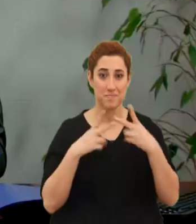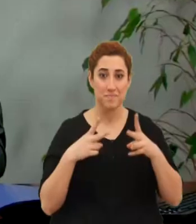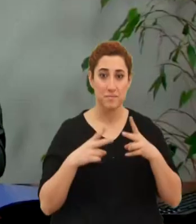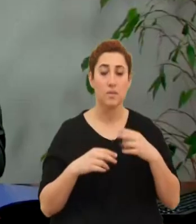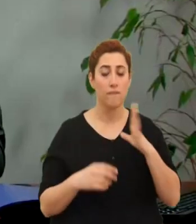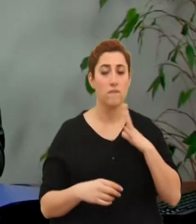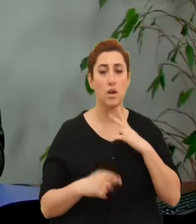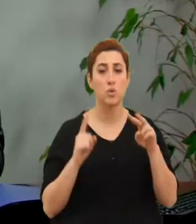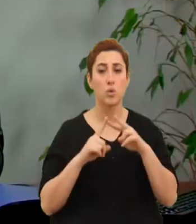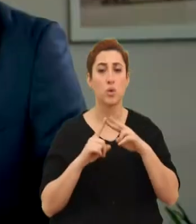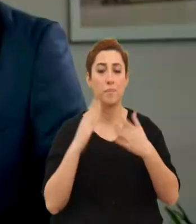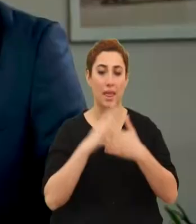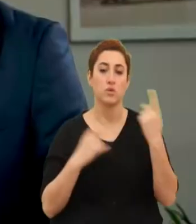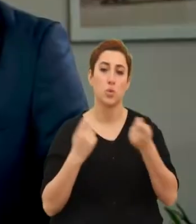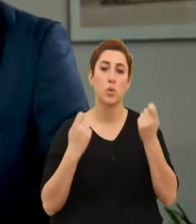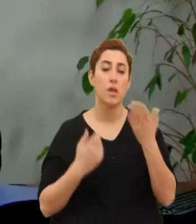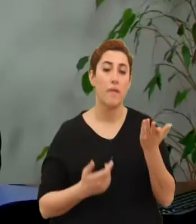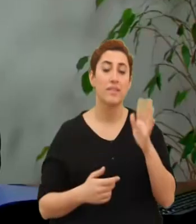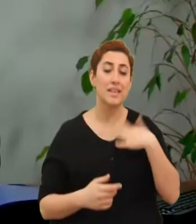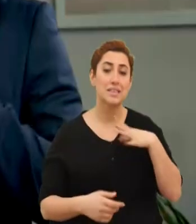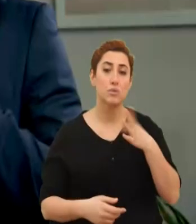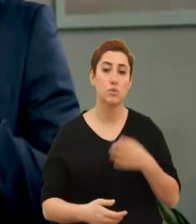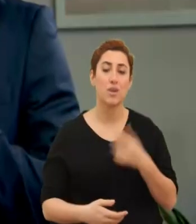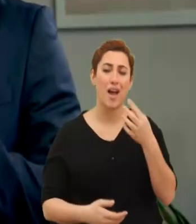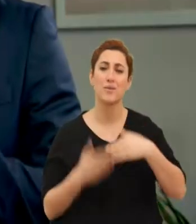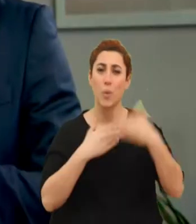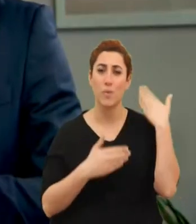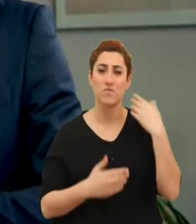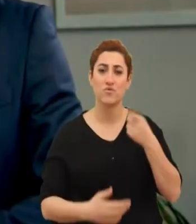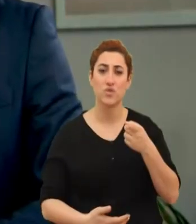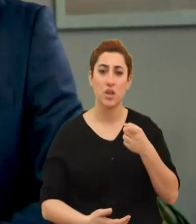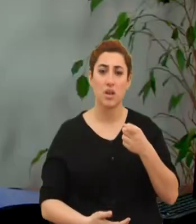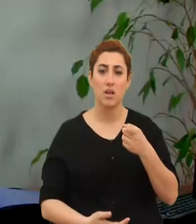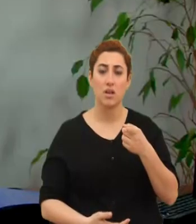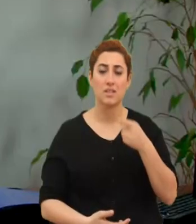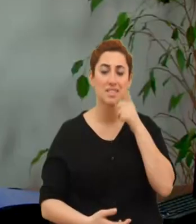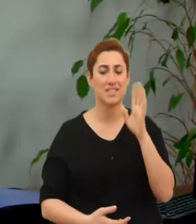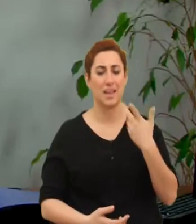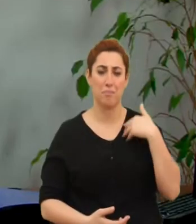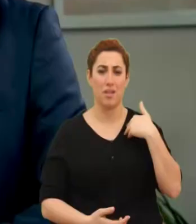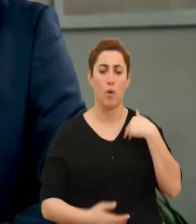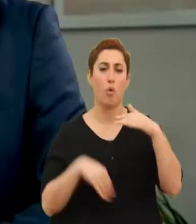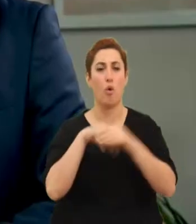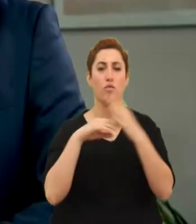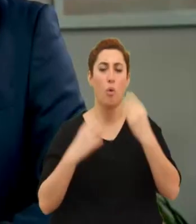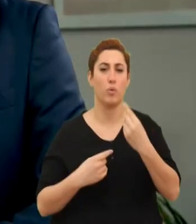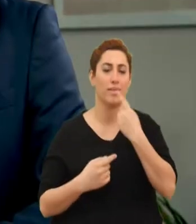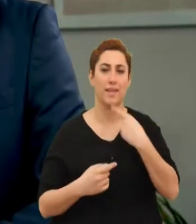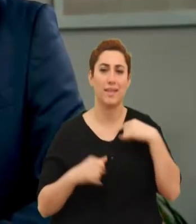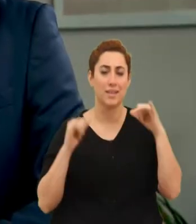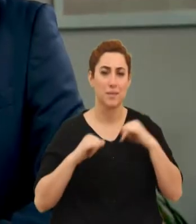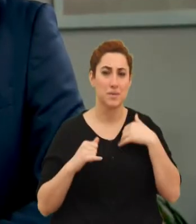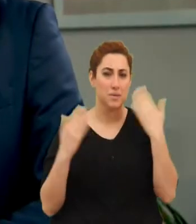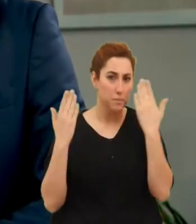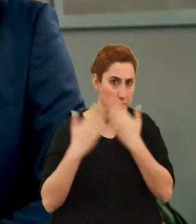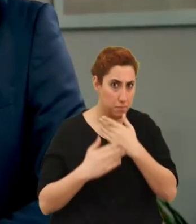acaba? Vardı Nurhan'ım ve yarısını kullandın. Ne istiyorsun? Az önce sanki bana kovuldun